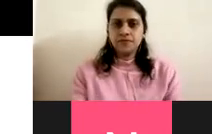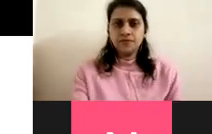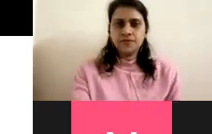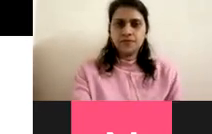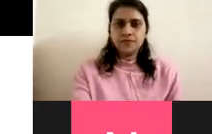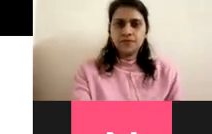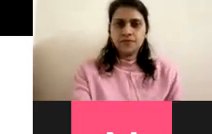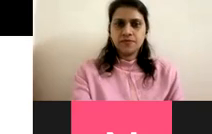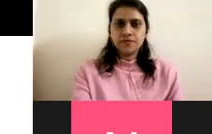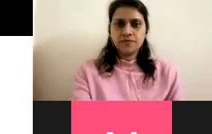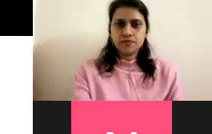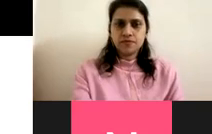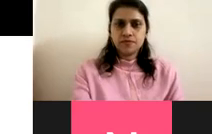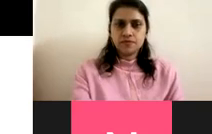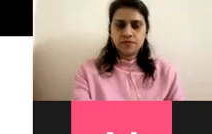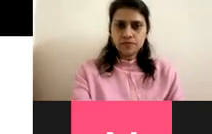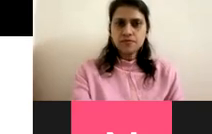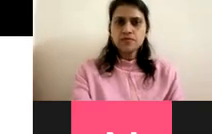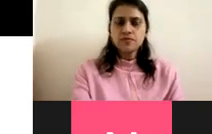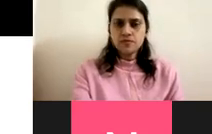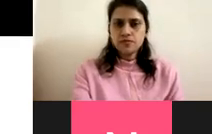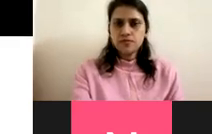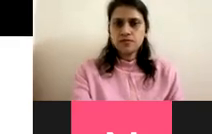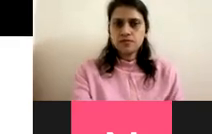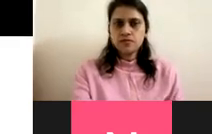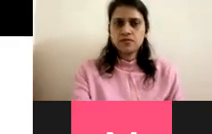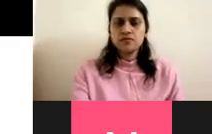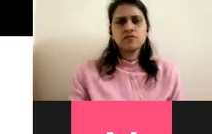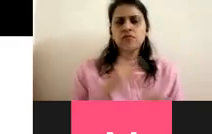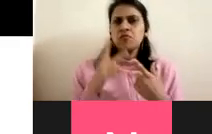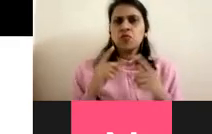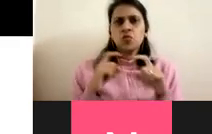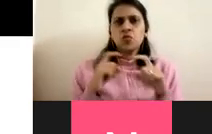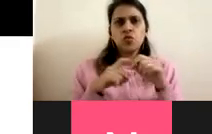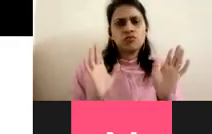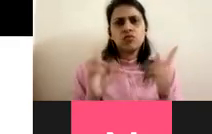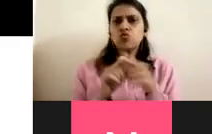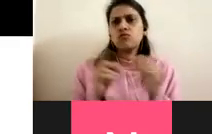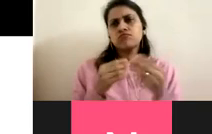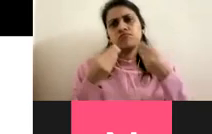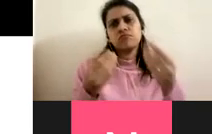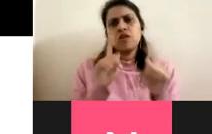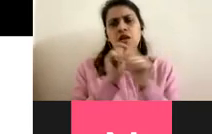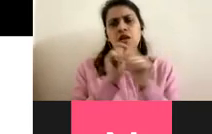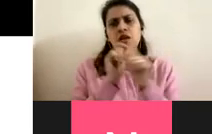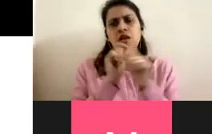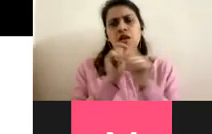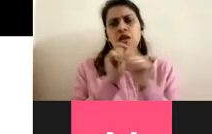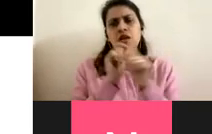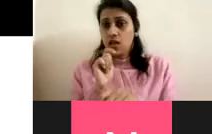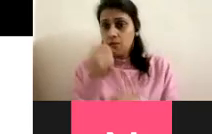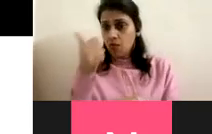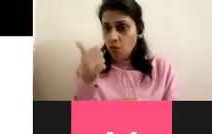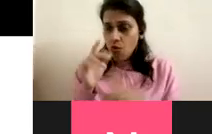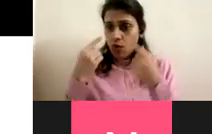सर देयर इज ब्लर्स. उसके बाद नेक्स्ट सवाल का कुछ नहीं है. आई विल अलॉट हिम अ वर्क. अगर वो उसको परफॉर्म कर पा रहे हैं इसका मतलब वो खुद को